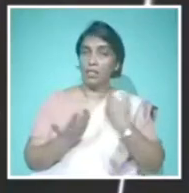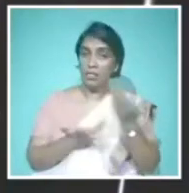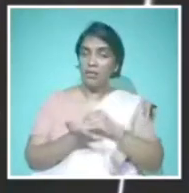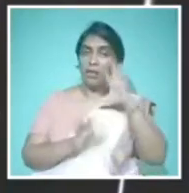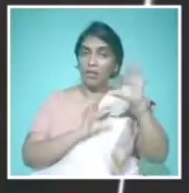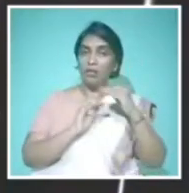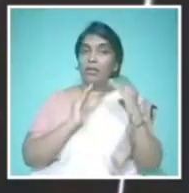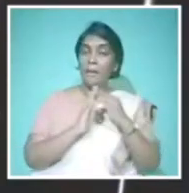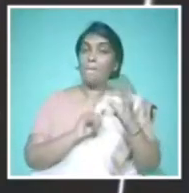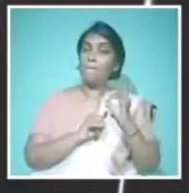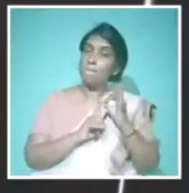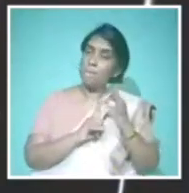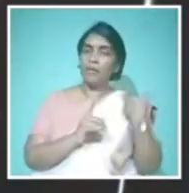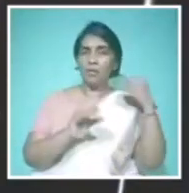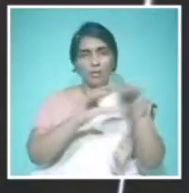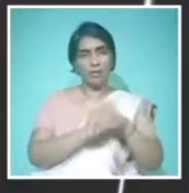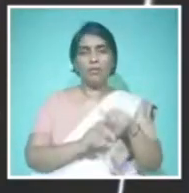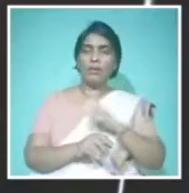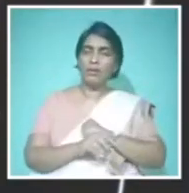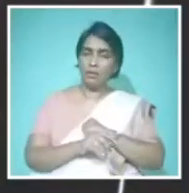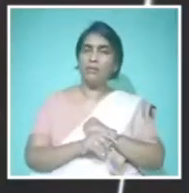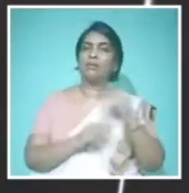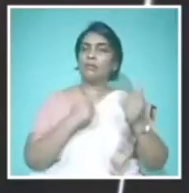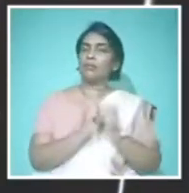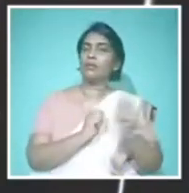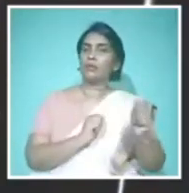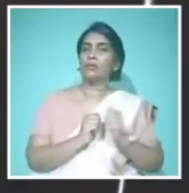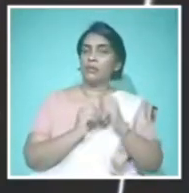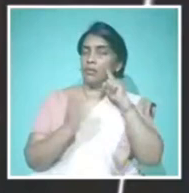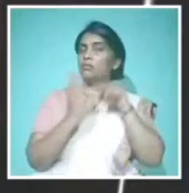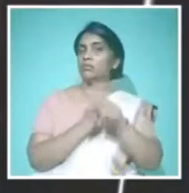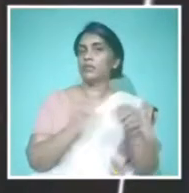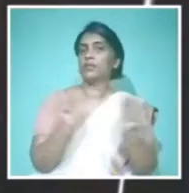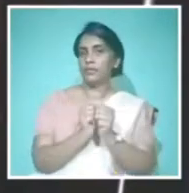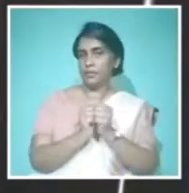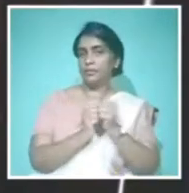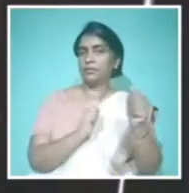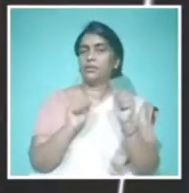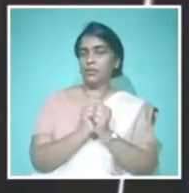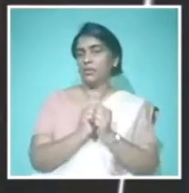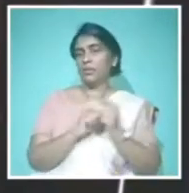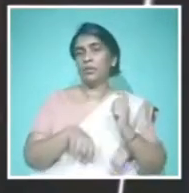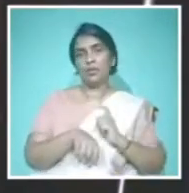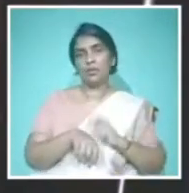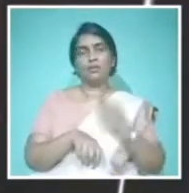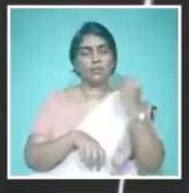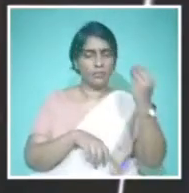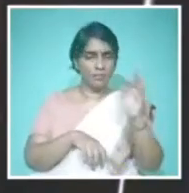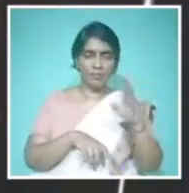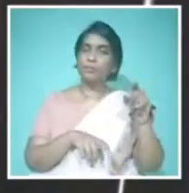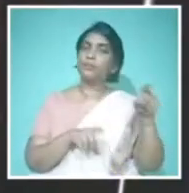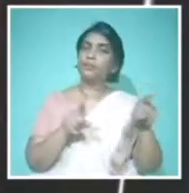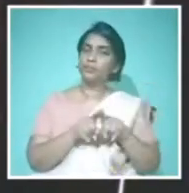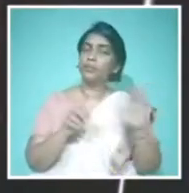භූමි වල පෞද්ගලිකව හරි කවුරු හරි ඉන්නවා නම් ඇවිල්ලා ඒ කටයුතු කරන්නේ තමත් විනිවිද භාවයෙන් යුතුවේ කටයුතු කරන්න අවස්ථාවක් ලබා දෙනවා